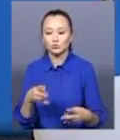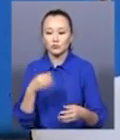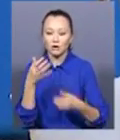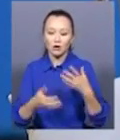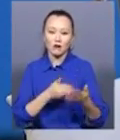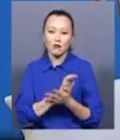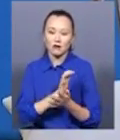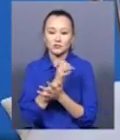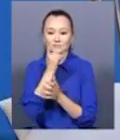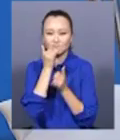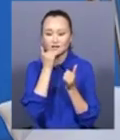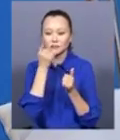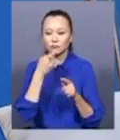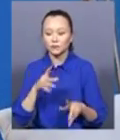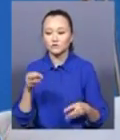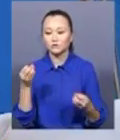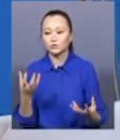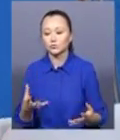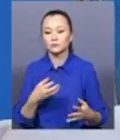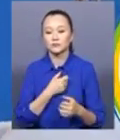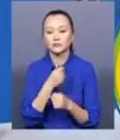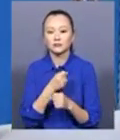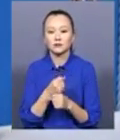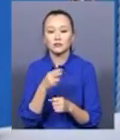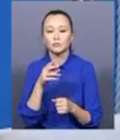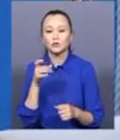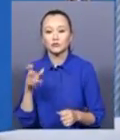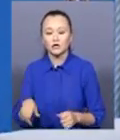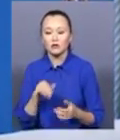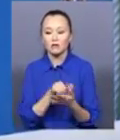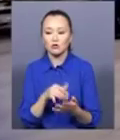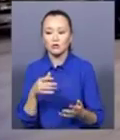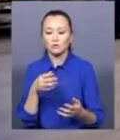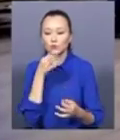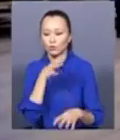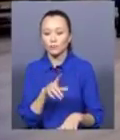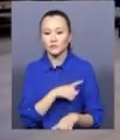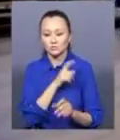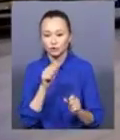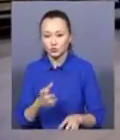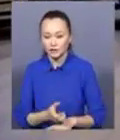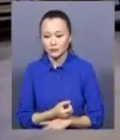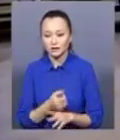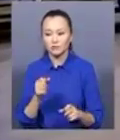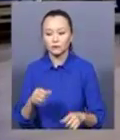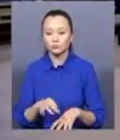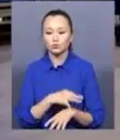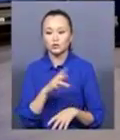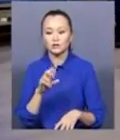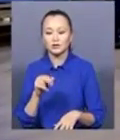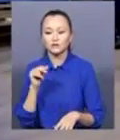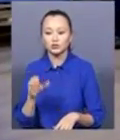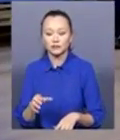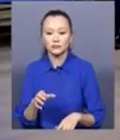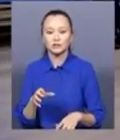эти газеты, звонить, номера, все стало проще. Мы разработали приложение, с помощью которого можно найти любого мастера, в том числе и мужа на час.